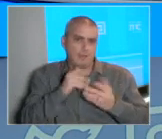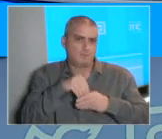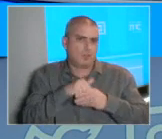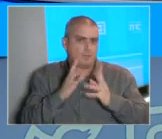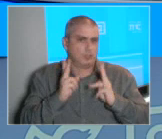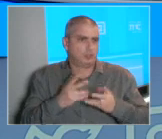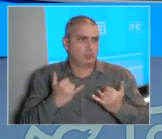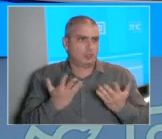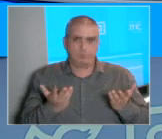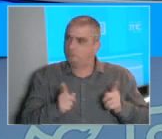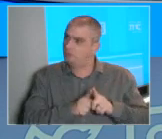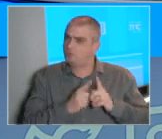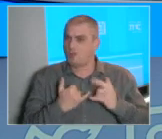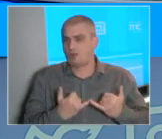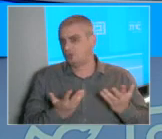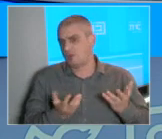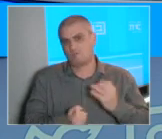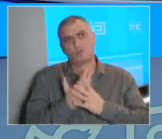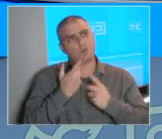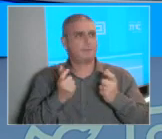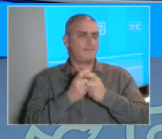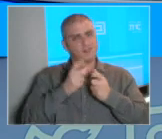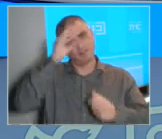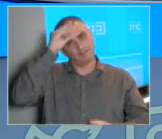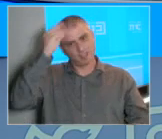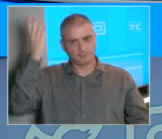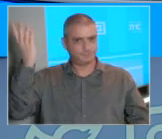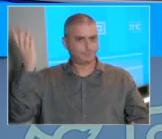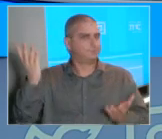במסגרות הקיימות? אתה יודע, זה כמו שעכשיו תוקם מפלגת גברים.